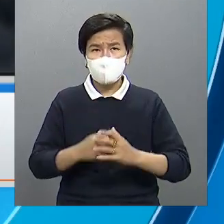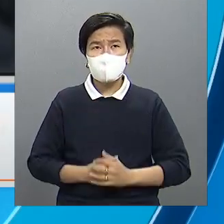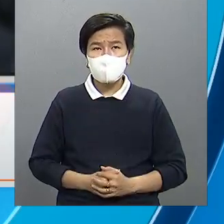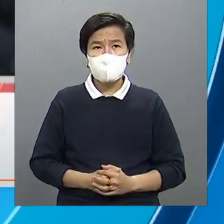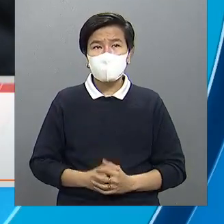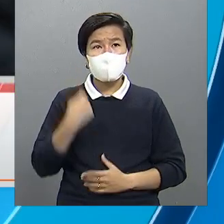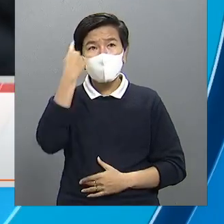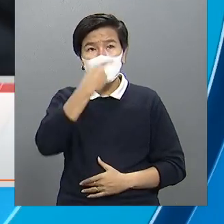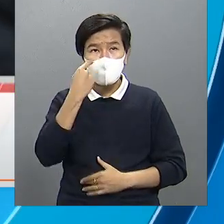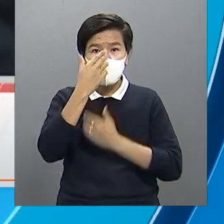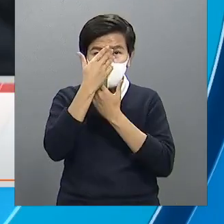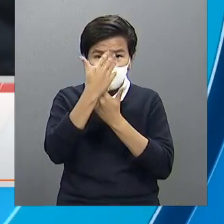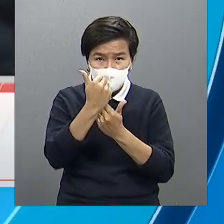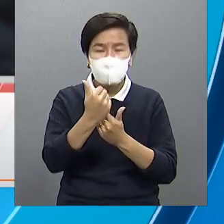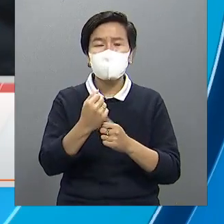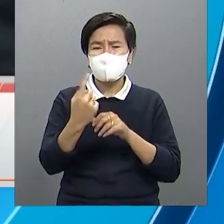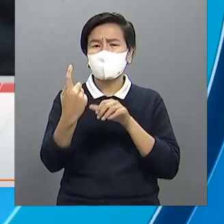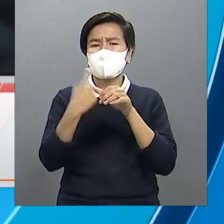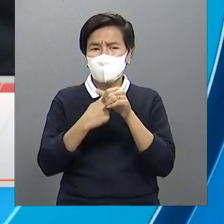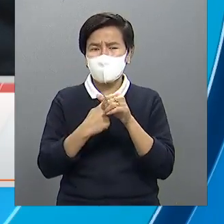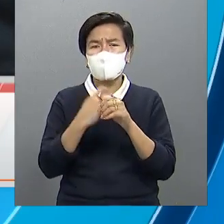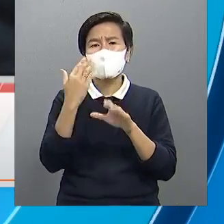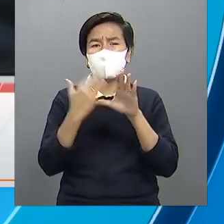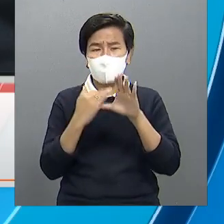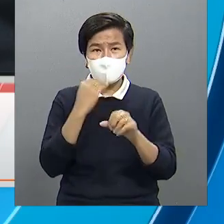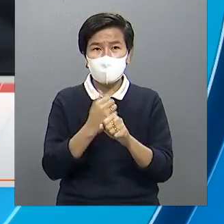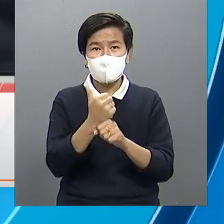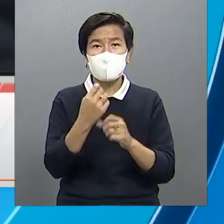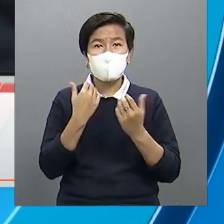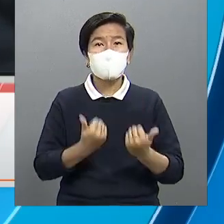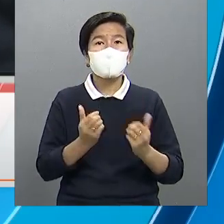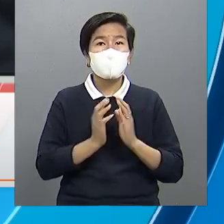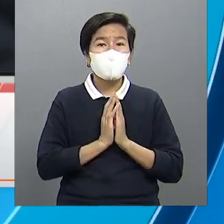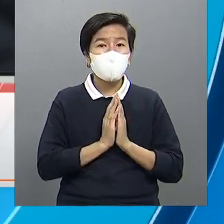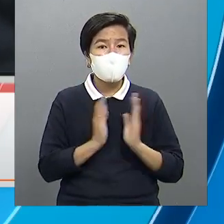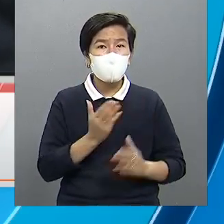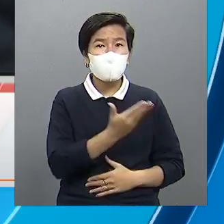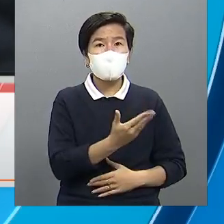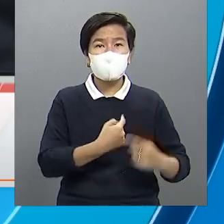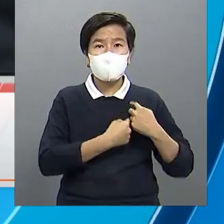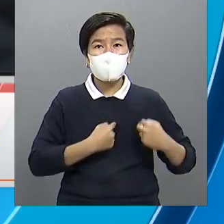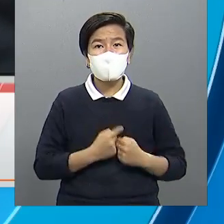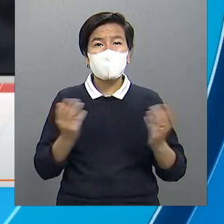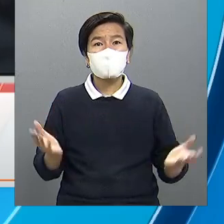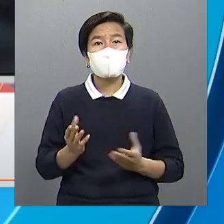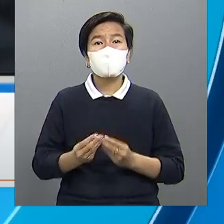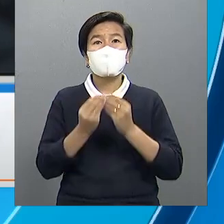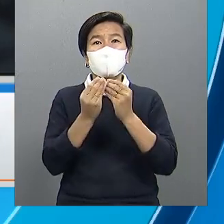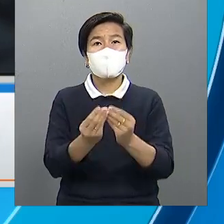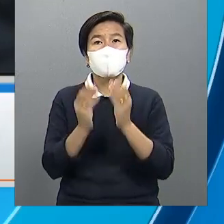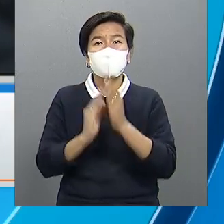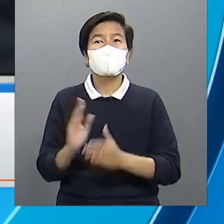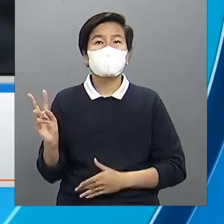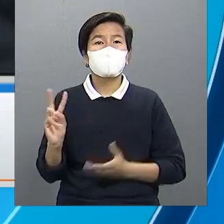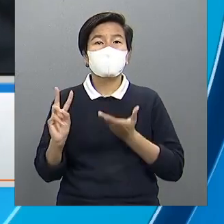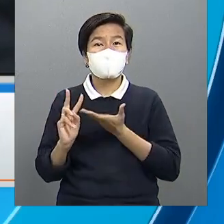ข้ามาร่วมกันเป็นส่วนหนึ่งตรงนี้ได้เลยนะคะยังไงขอบคุณนะคะแล้วก็เป็นกำลังใจให้นะคะทั้งคุณวินกวินเจริญจัญญาพงษ์และคุณบอสอุดมพลที่ว